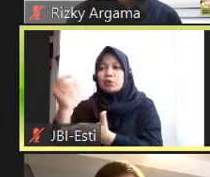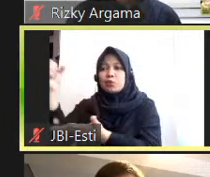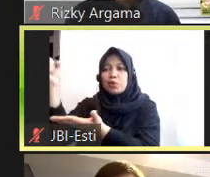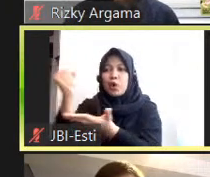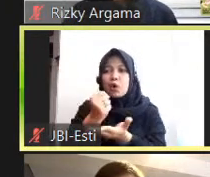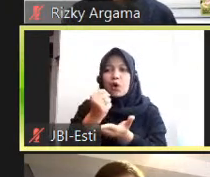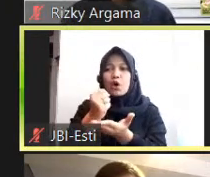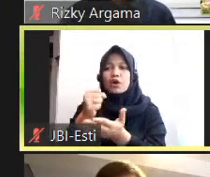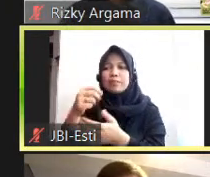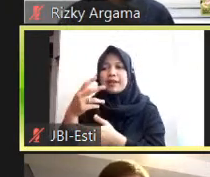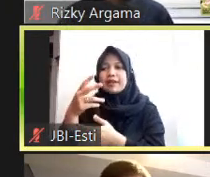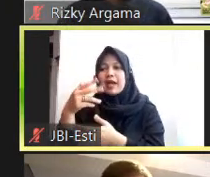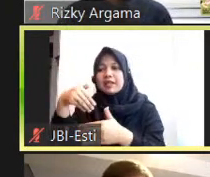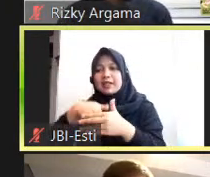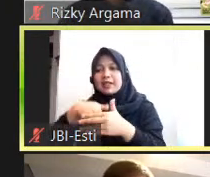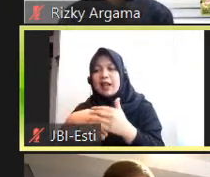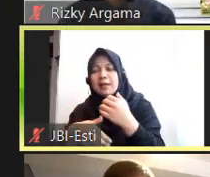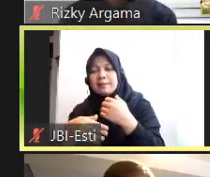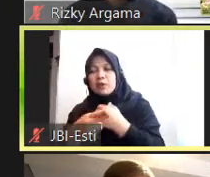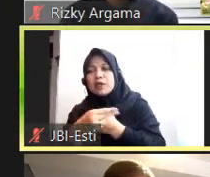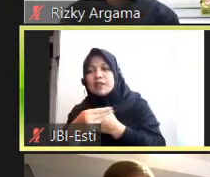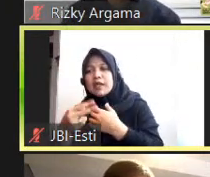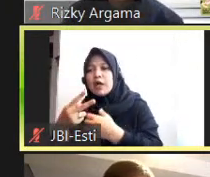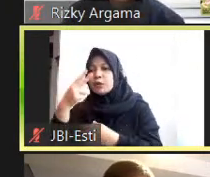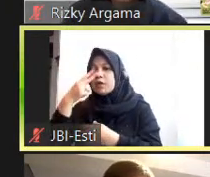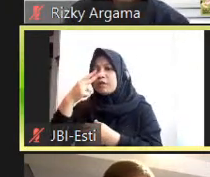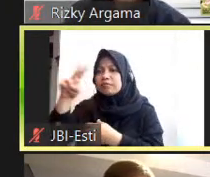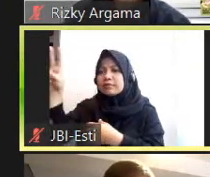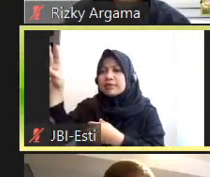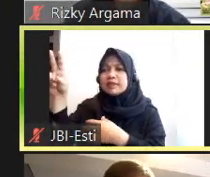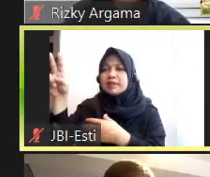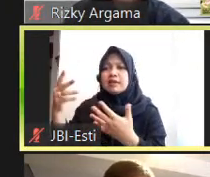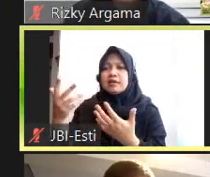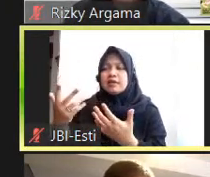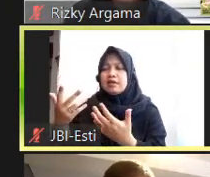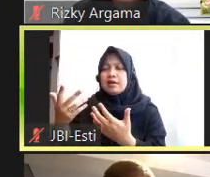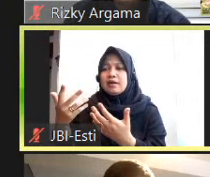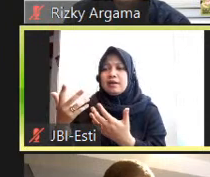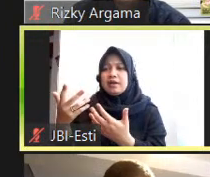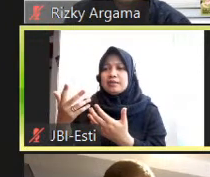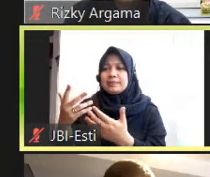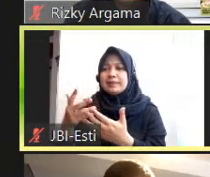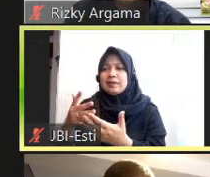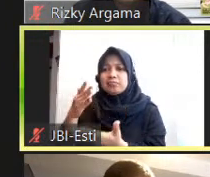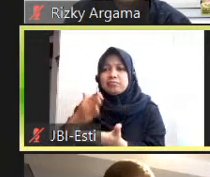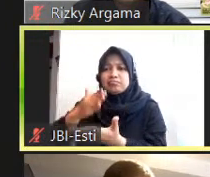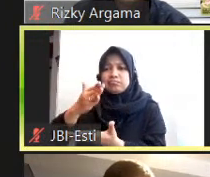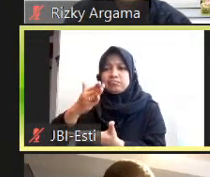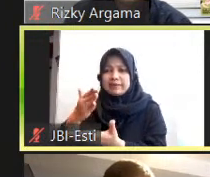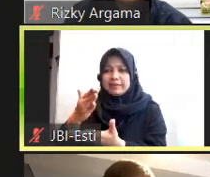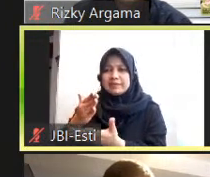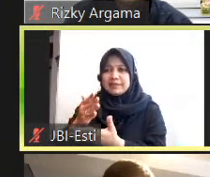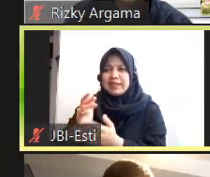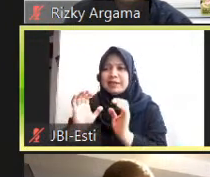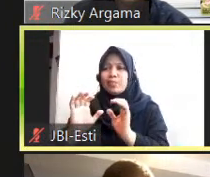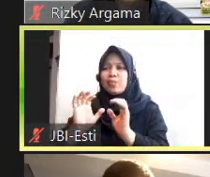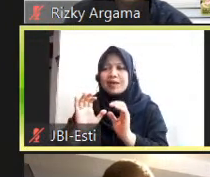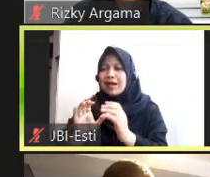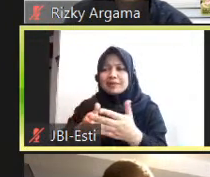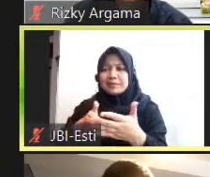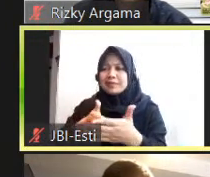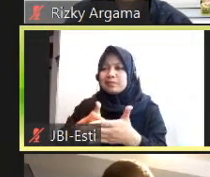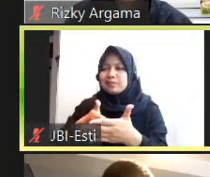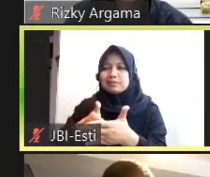dalam maupun luar negeri, tidak adanya insentif pajak, kemudian ada banyak hal yang bisa menghambat ini dalam